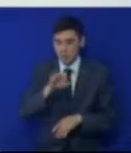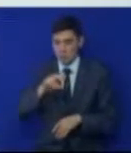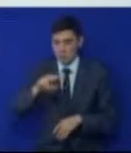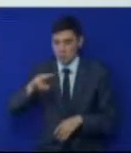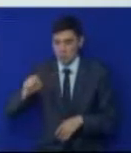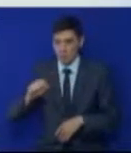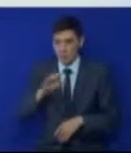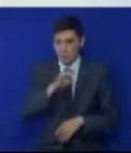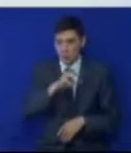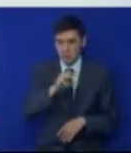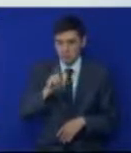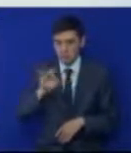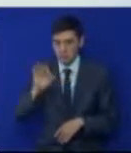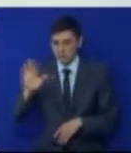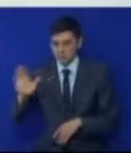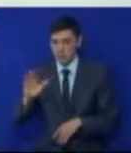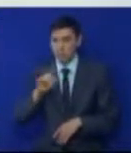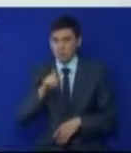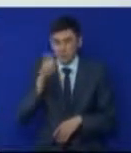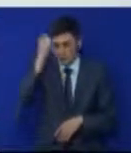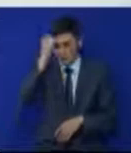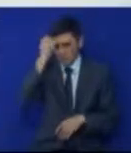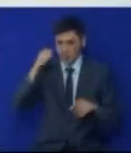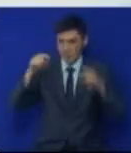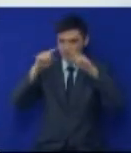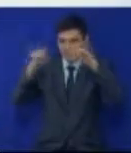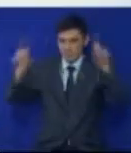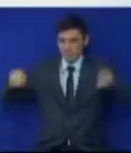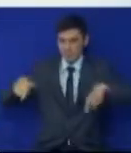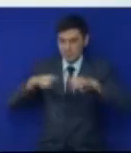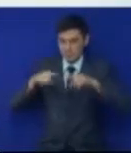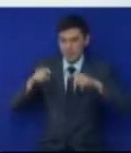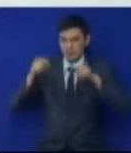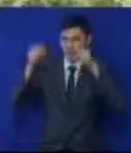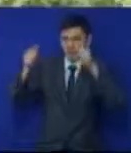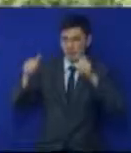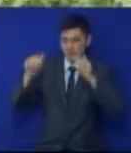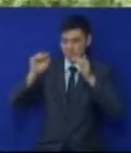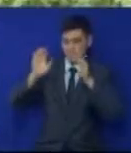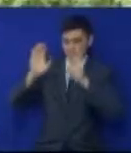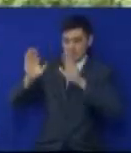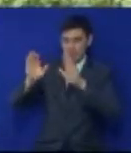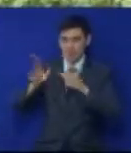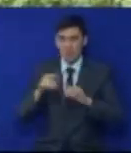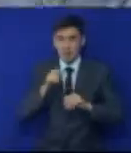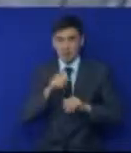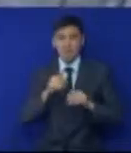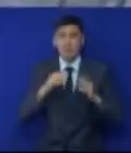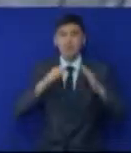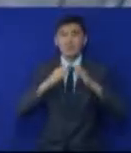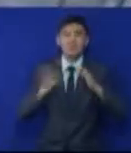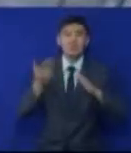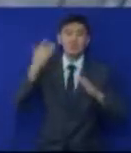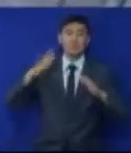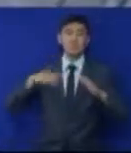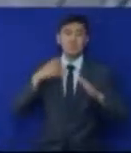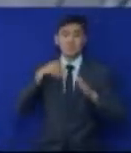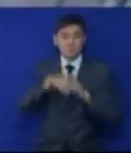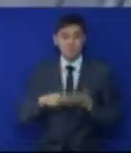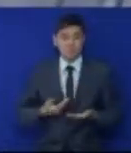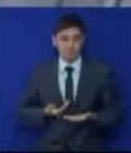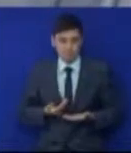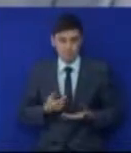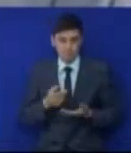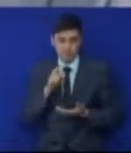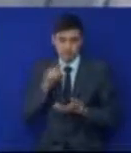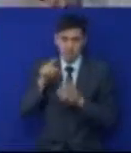Рамазановқа мемориалдық тақта орнатылды. Бүгін қоғам қайраткері 1980-83 жылдар тұрған үйдің іргесінен мемориалдық